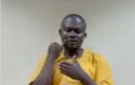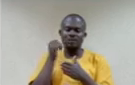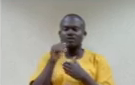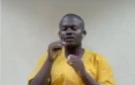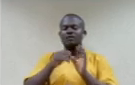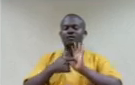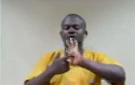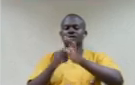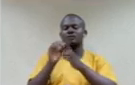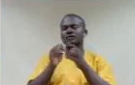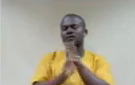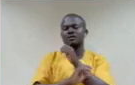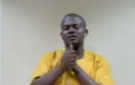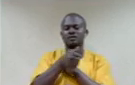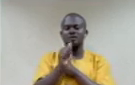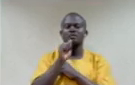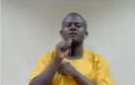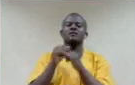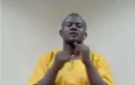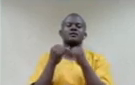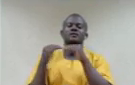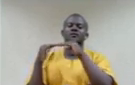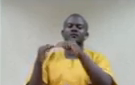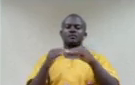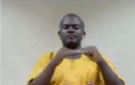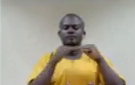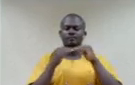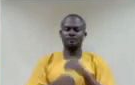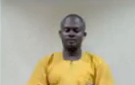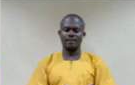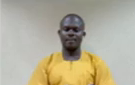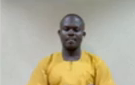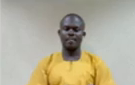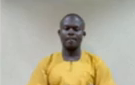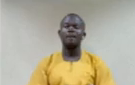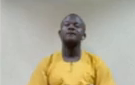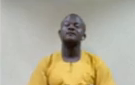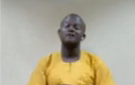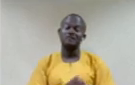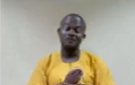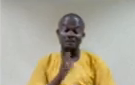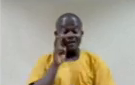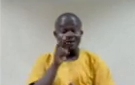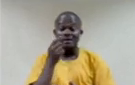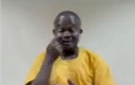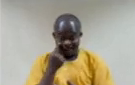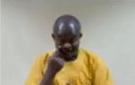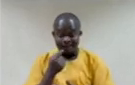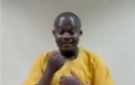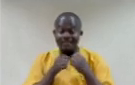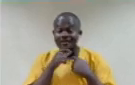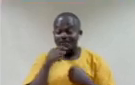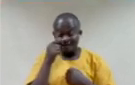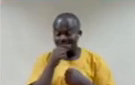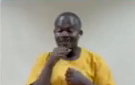yamenyekanishije wa muco w'igihugu cye mu ruhando mpuzamahanga reka ndarebonga nitegereza ndashaje ariko sinshaje amazi